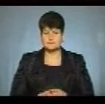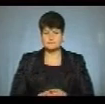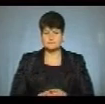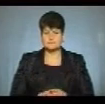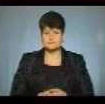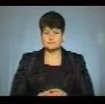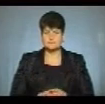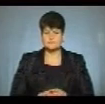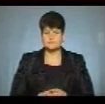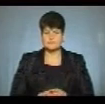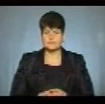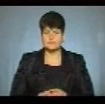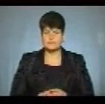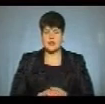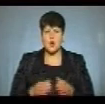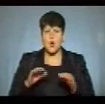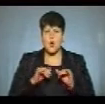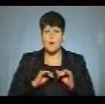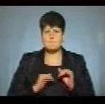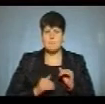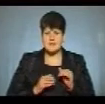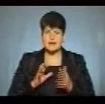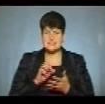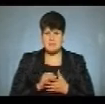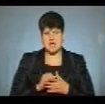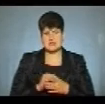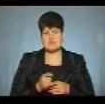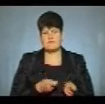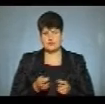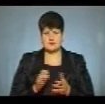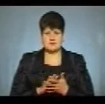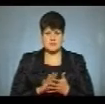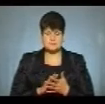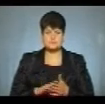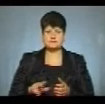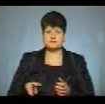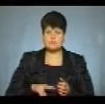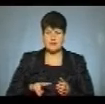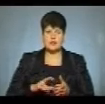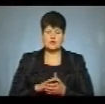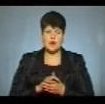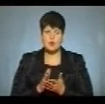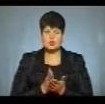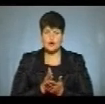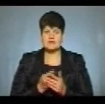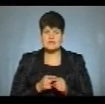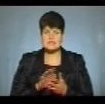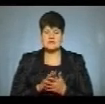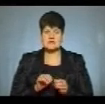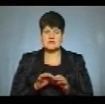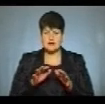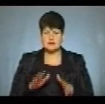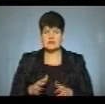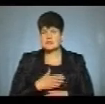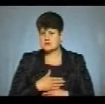Спільно з «Екоінвестом», компанія, яка займається вивозом сміття. Директор товариства «Екоінвест», яке обслуговує це сміттєзвалище, Андрій Ковальчук